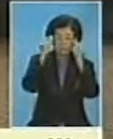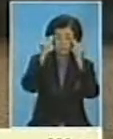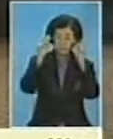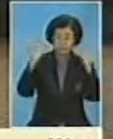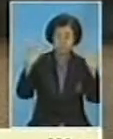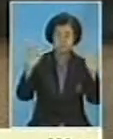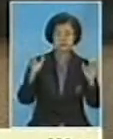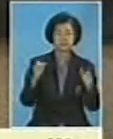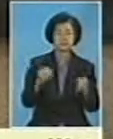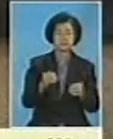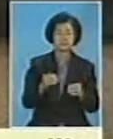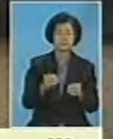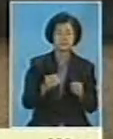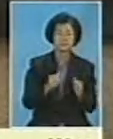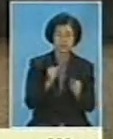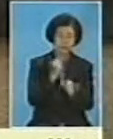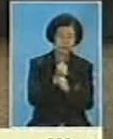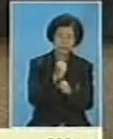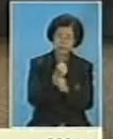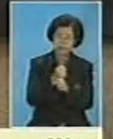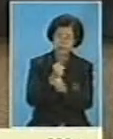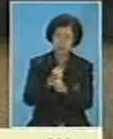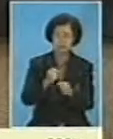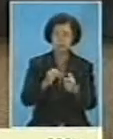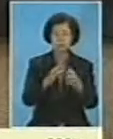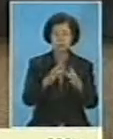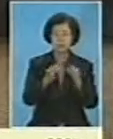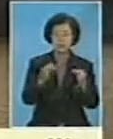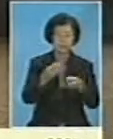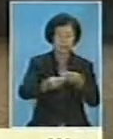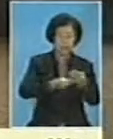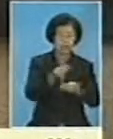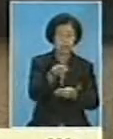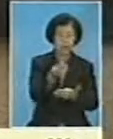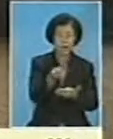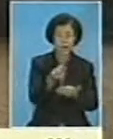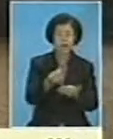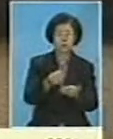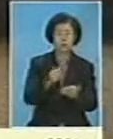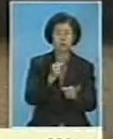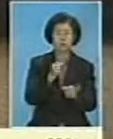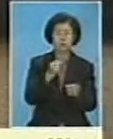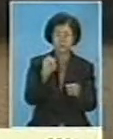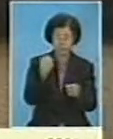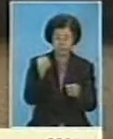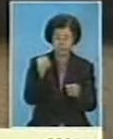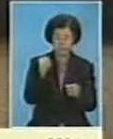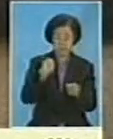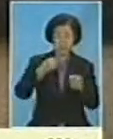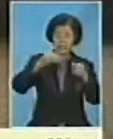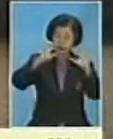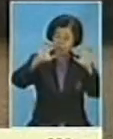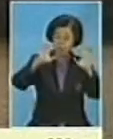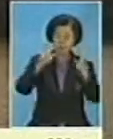การณ์และผ่านการปฏิบัติหน้าที่เกี่ยวกับเรื่องระบายข้าวมาในหลายรัฐบา